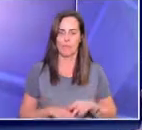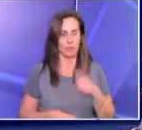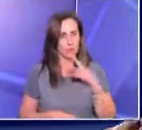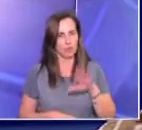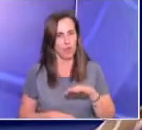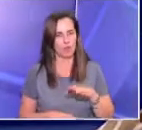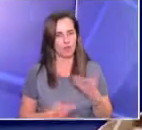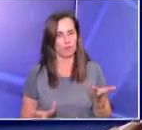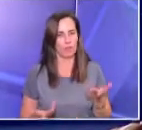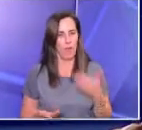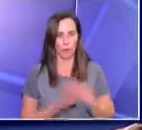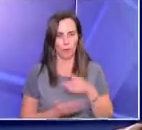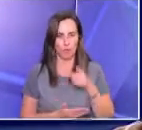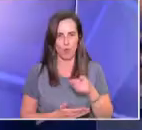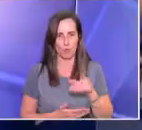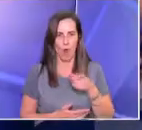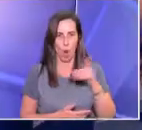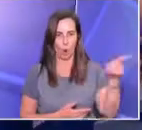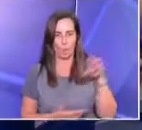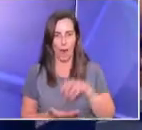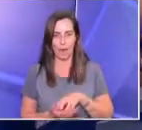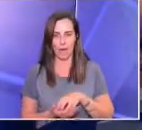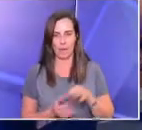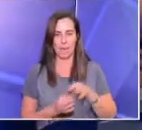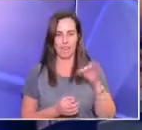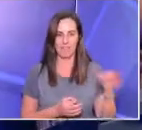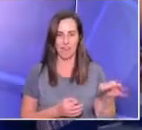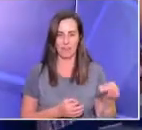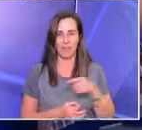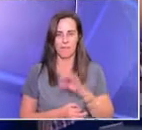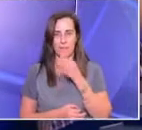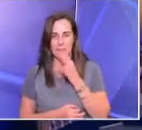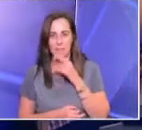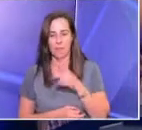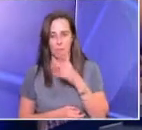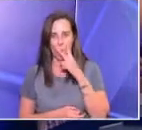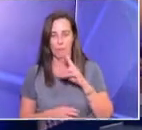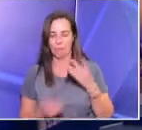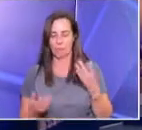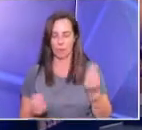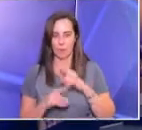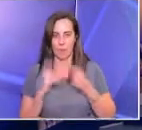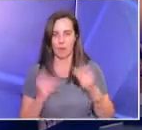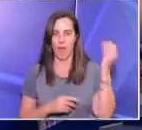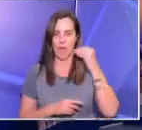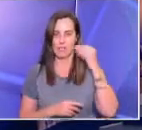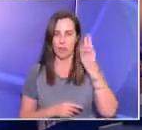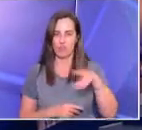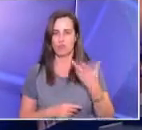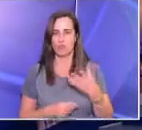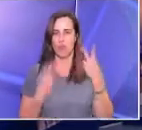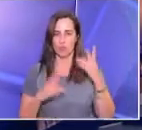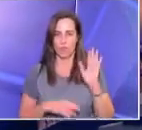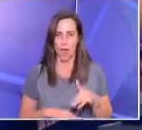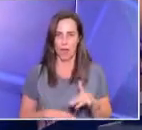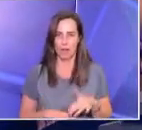אומרת שיש קומבינציה בין העובדה שאתם רחוקים מהמרכז, פריפריה, בין העובדה שאתם צעירים, אתם רואים עולם אחר, השכלה יש לה משקל בתוך